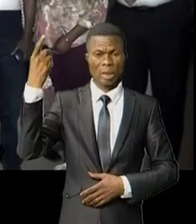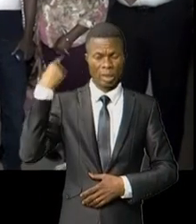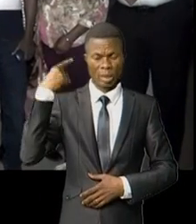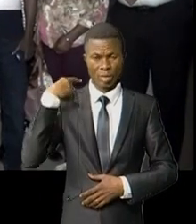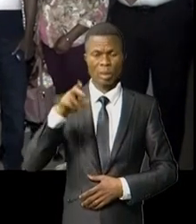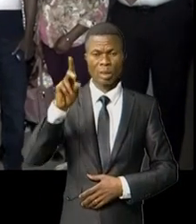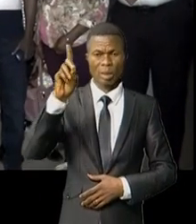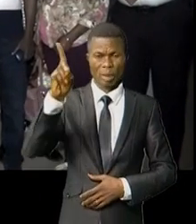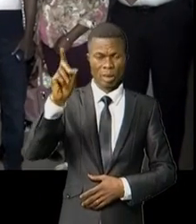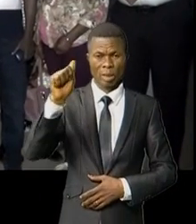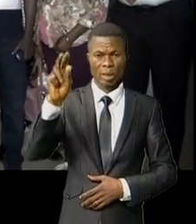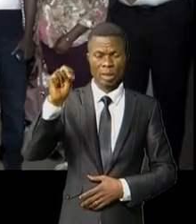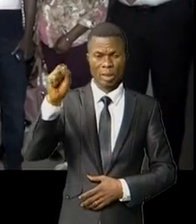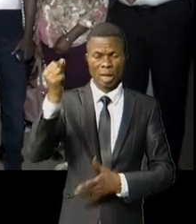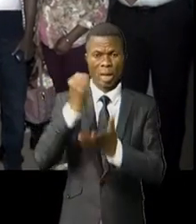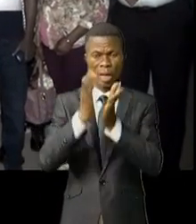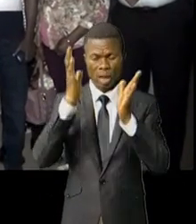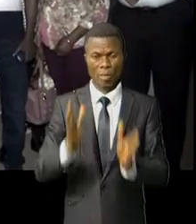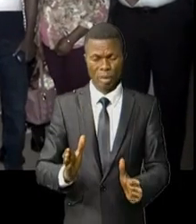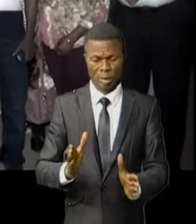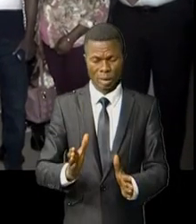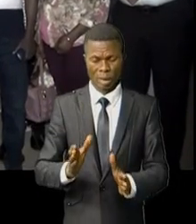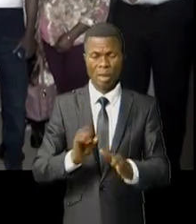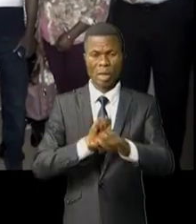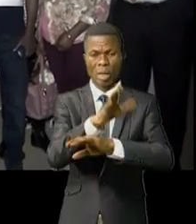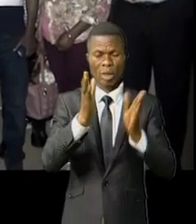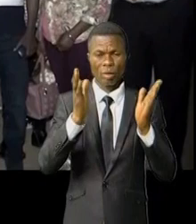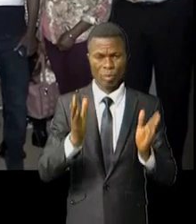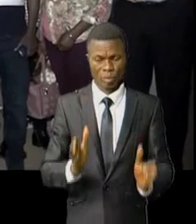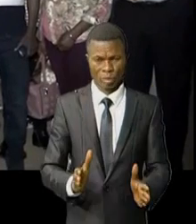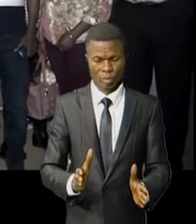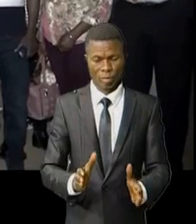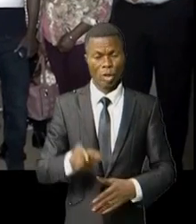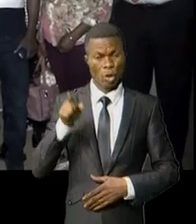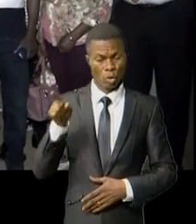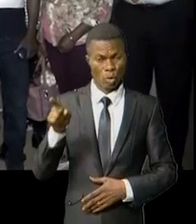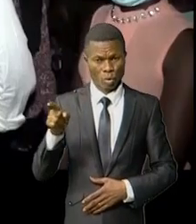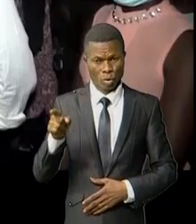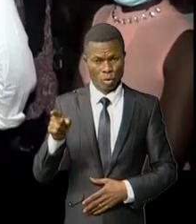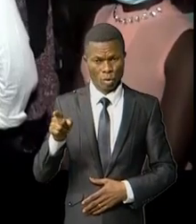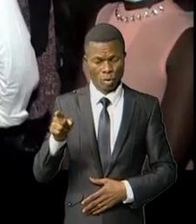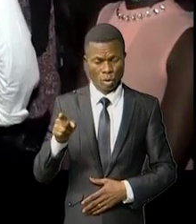Maloba, ambassadeur itinérant, qui, par